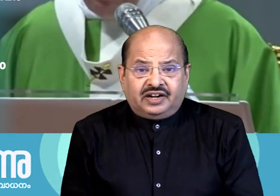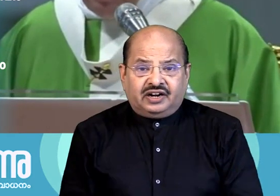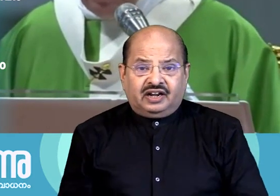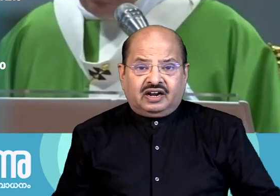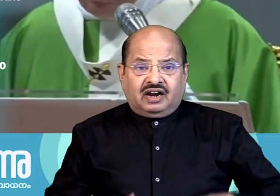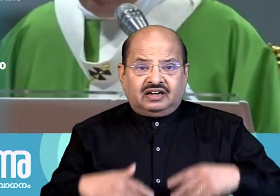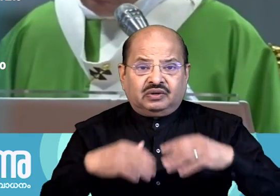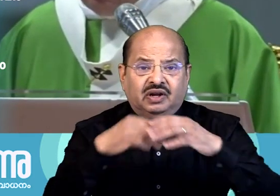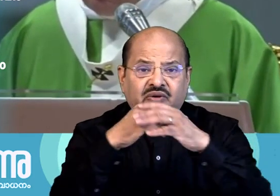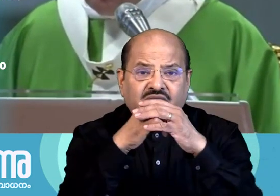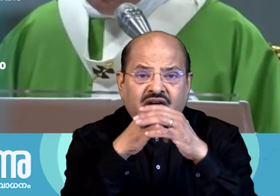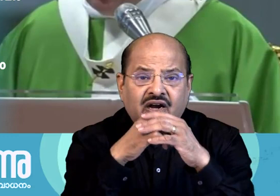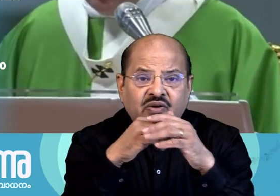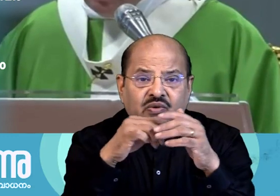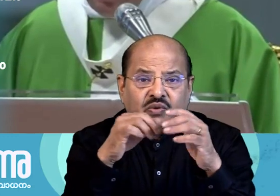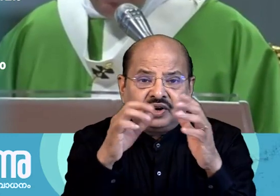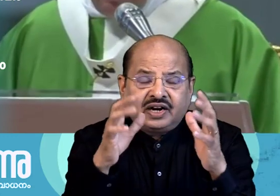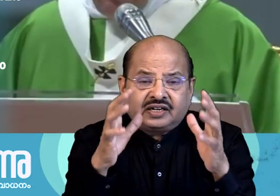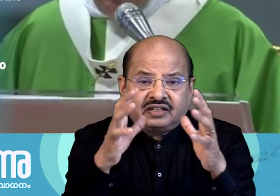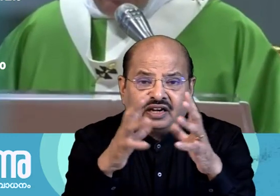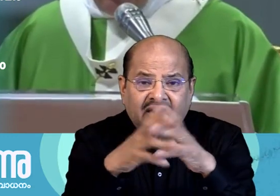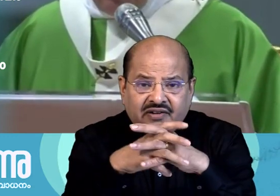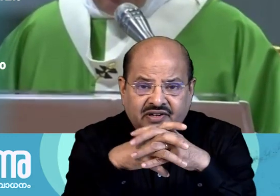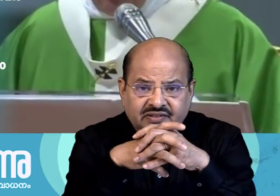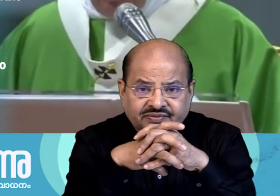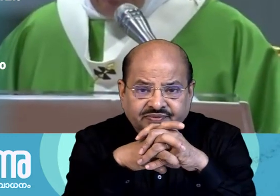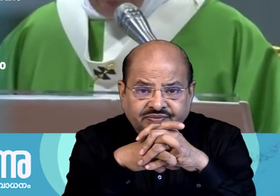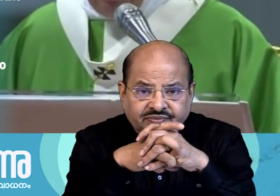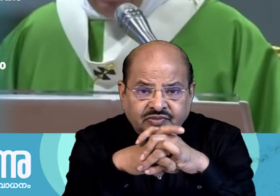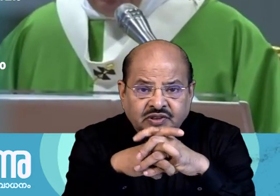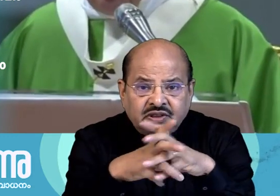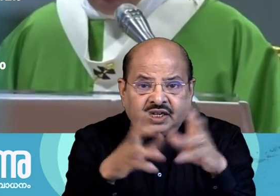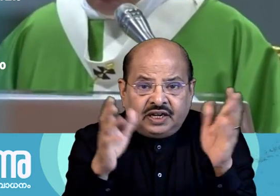ചുമതലകൾ ഏറ്റെടുക്കാൻ തുടങ്ങുന്ന ഒരു ഘട്ടത്തിലാണവർ.